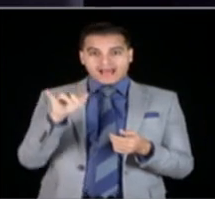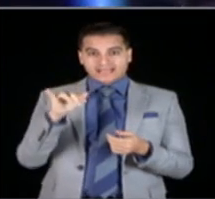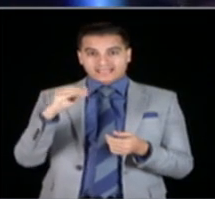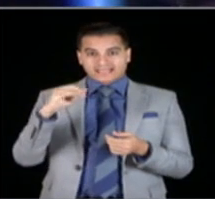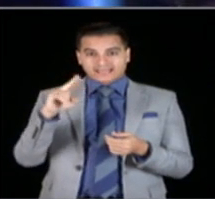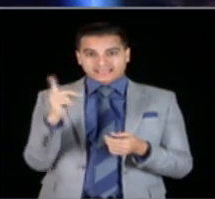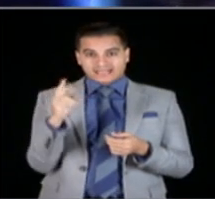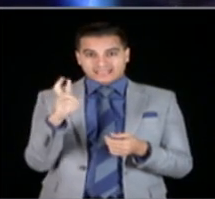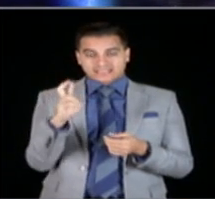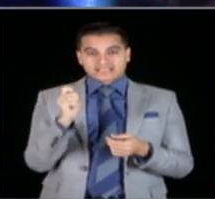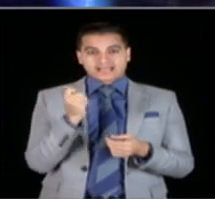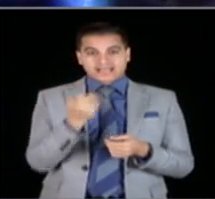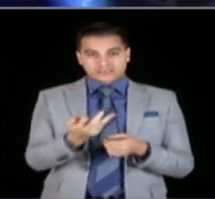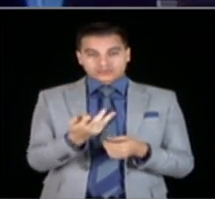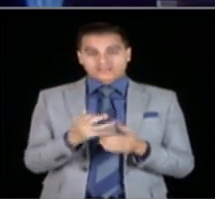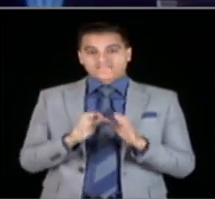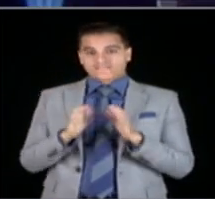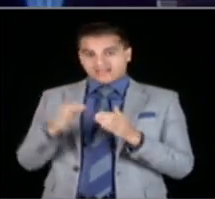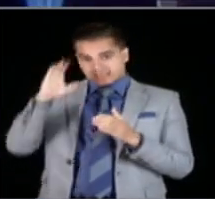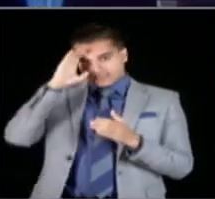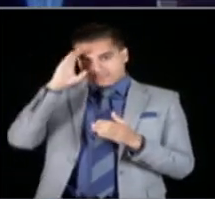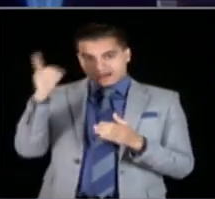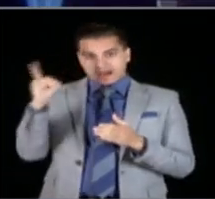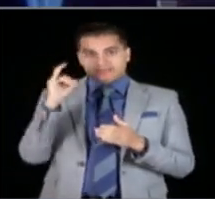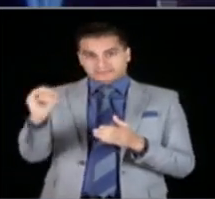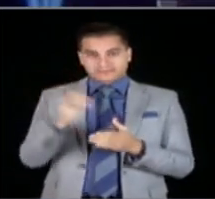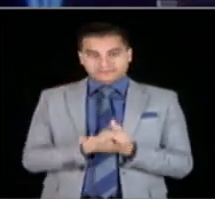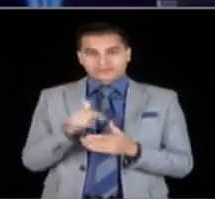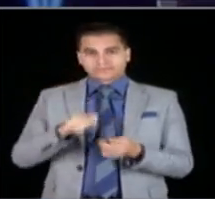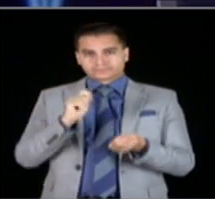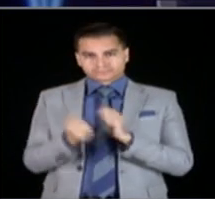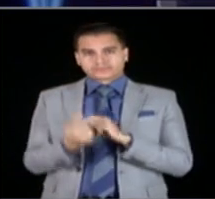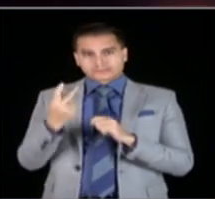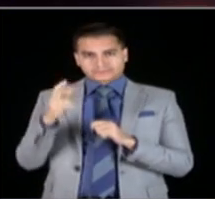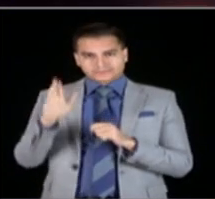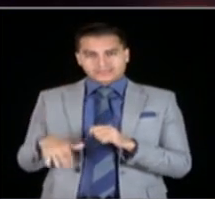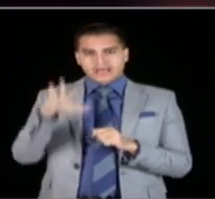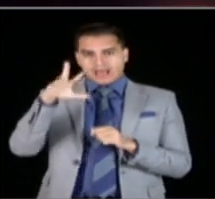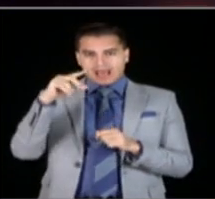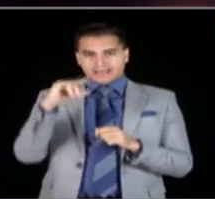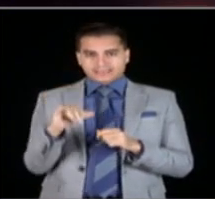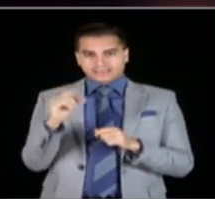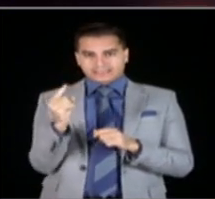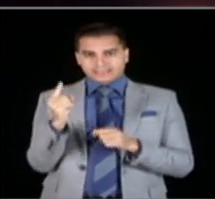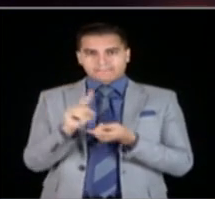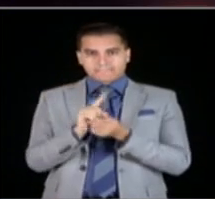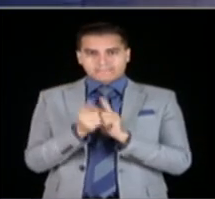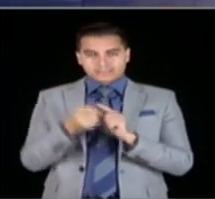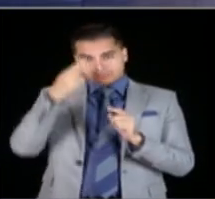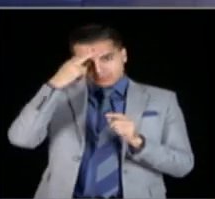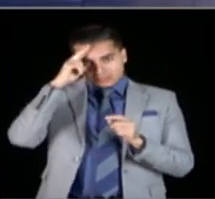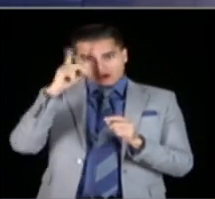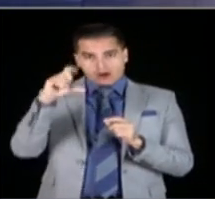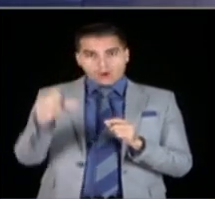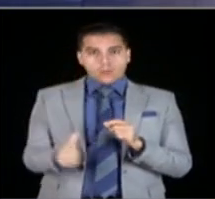35 الزمالك 50، والزمالك عندنا تغييرين. هدير عمارة نزلت مكان